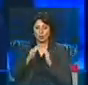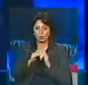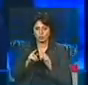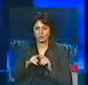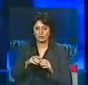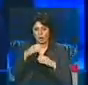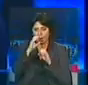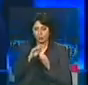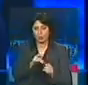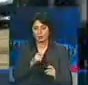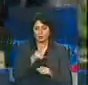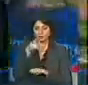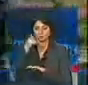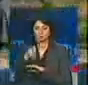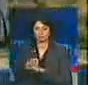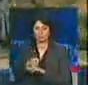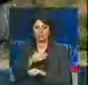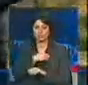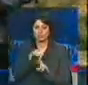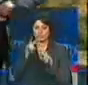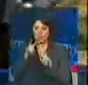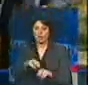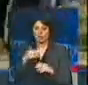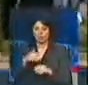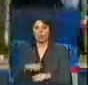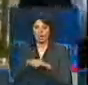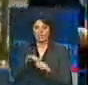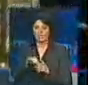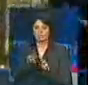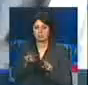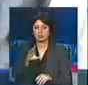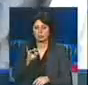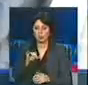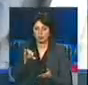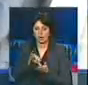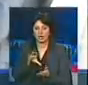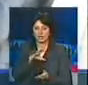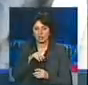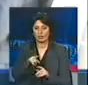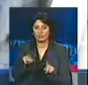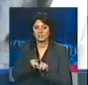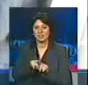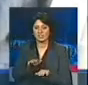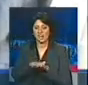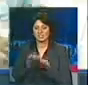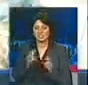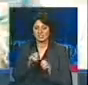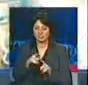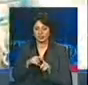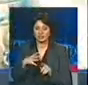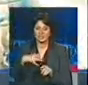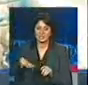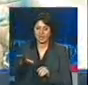მოძრავი ამბულატორები განლაგდა, სადაც სურველებმა გამოკვლევები ჩაიტარეს. აქციაში მინისტრი სეზარ სუბარიც ჩაერთო. მსგავსი აქცია ახლოს მომავალში